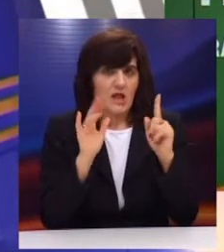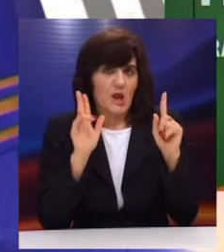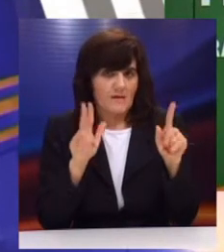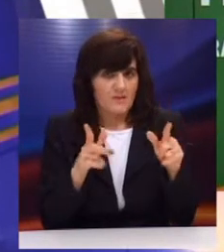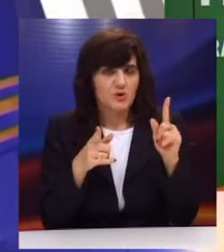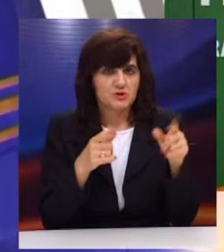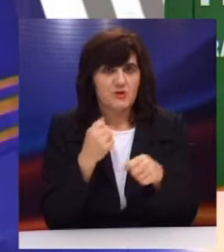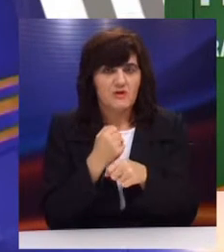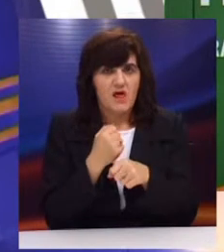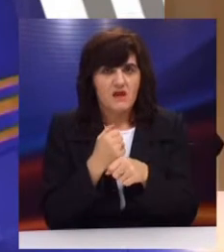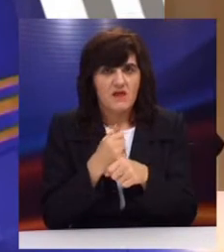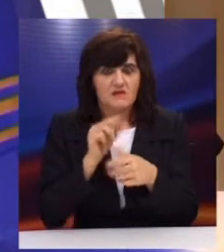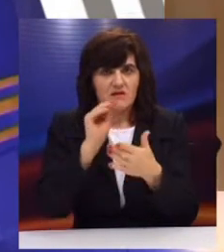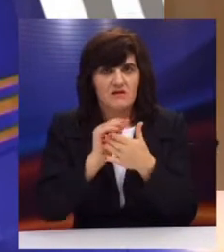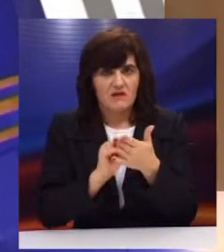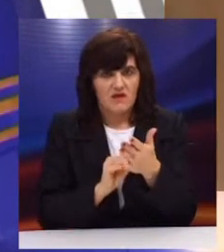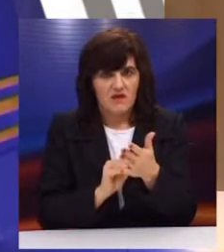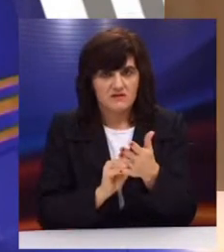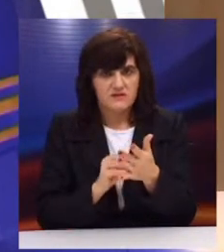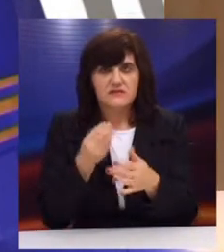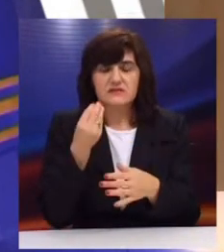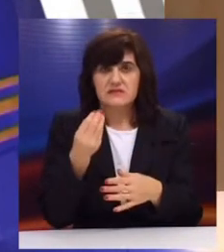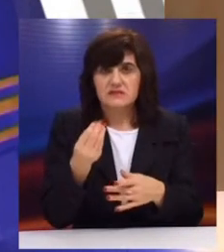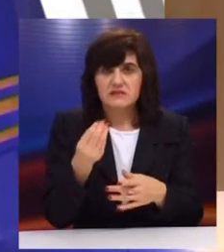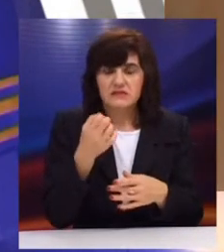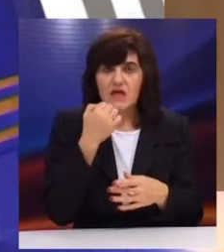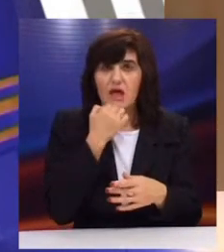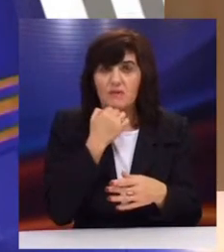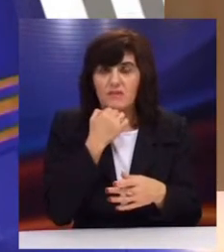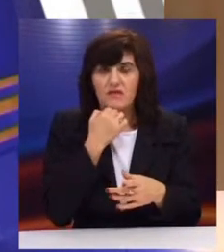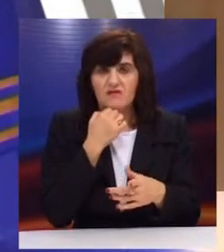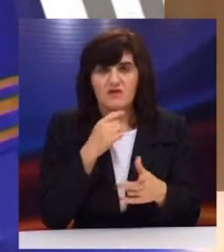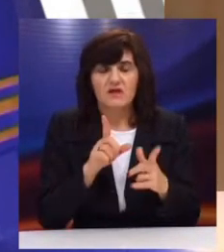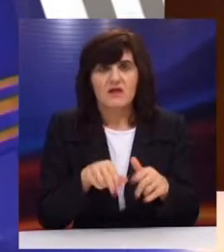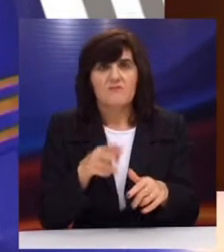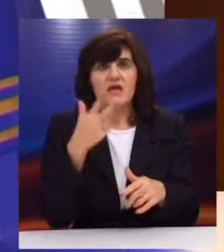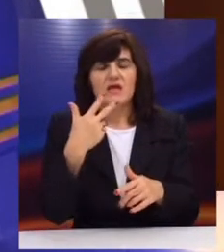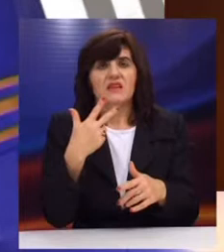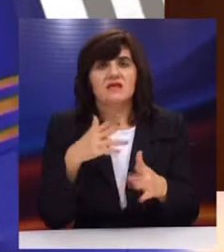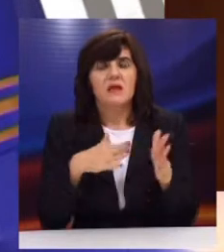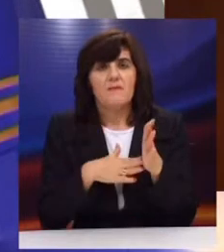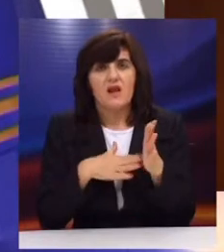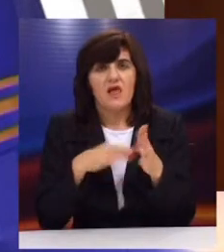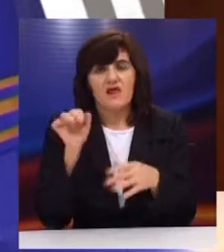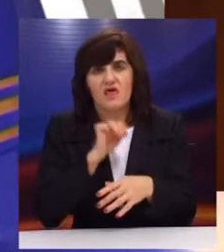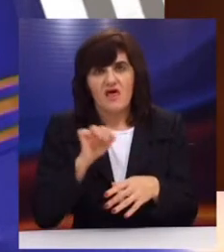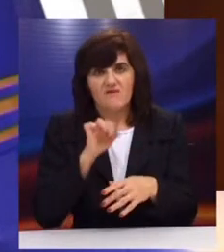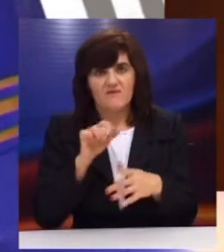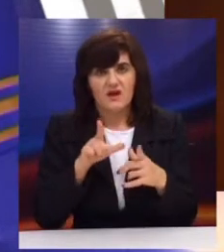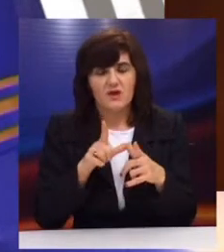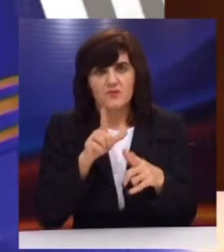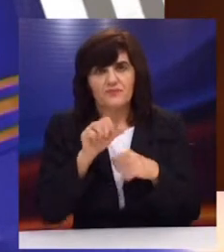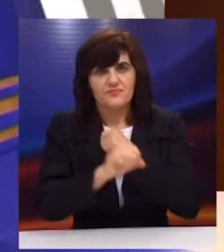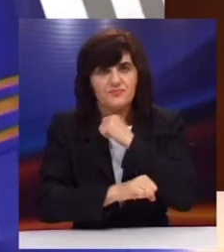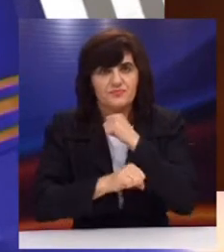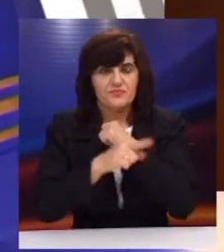može ostvariti radni naslov ovogodišnjeg foruma, srpska agroprivreda ima potencijal od 30 milijardi evra, u Ekonomskom